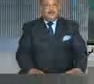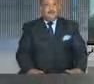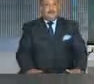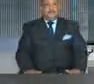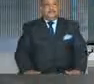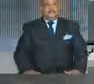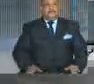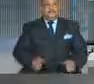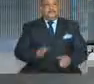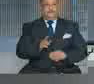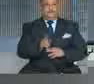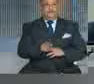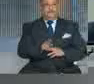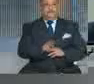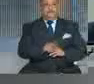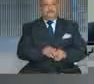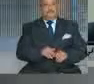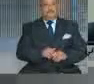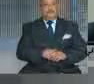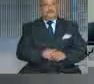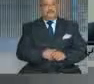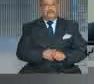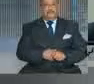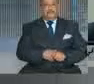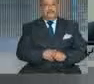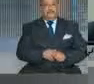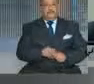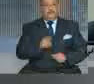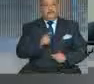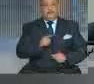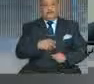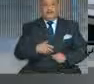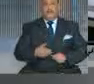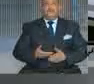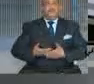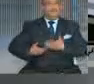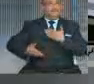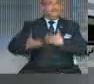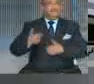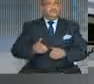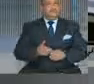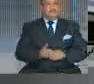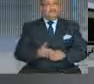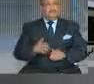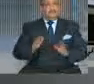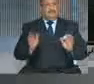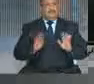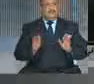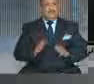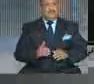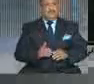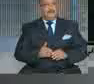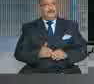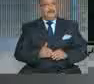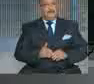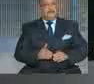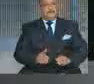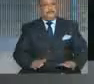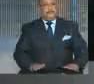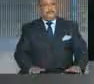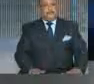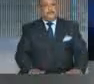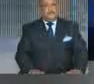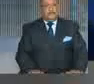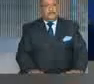الرابع، ومن أهم الأعمال التي شارك فيها مع جمعية البعث المسرحي بالمنستير الشرارة الأولى